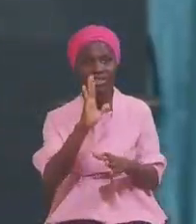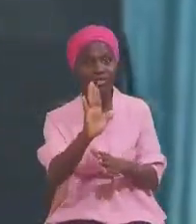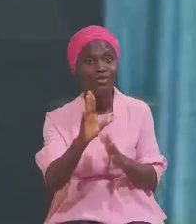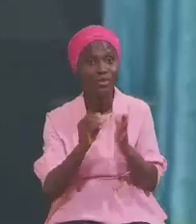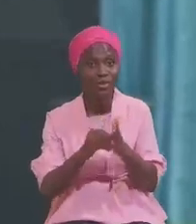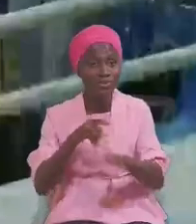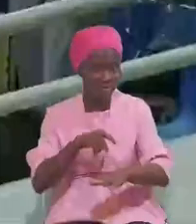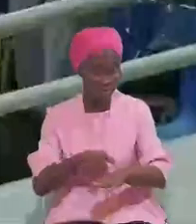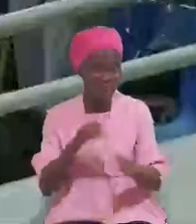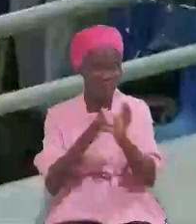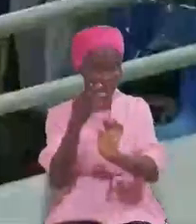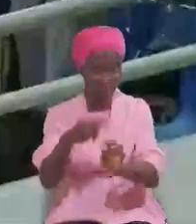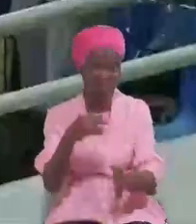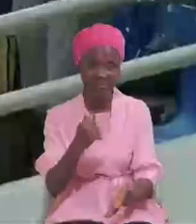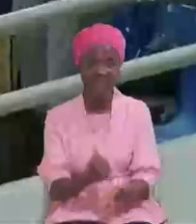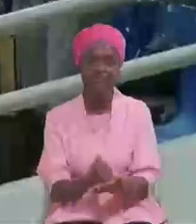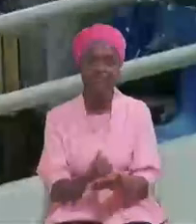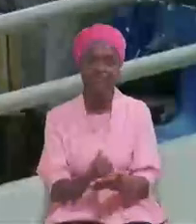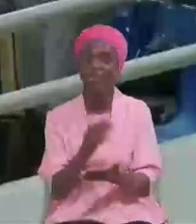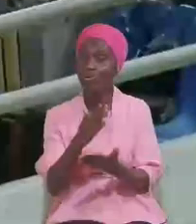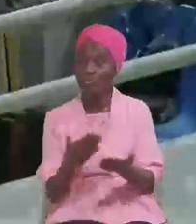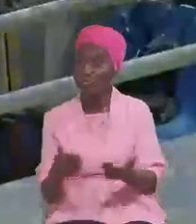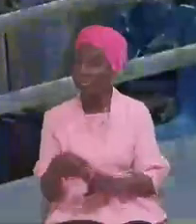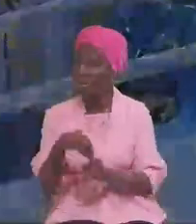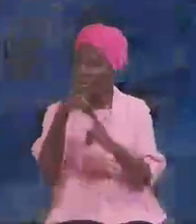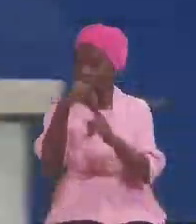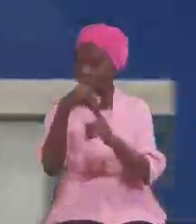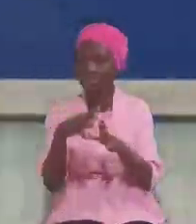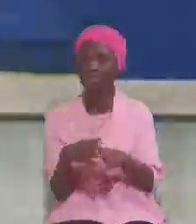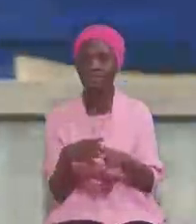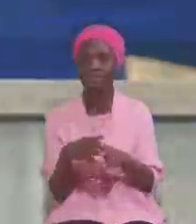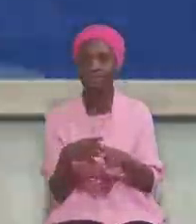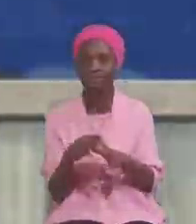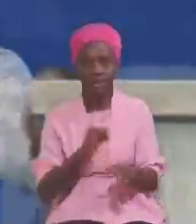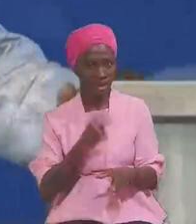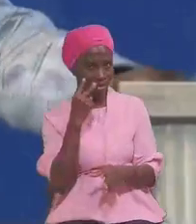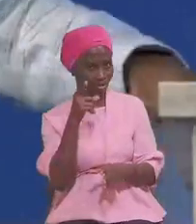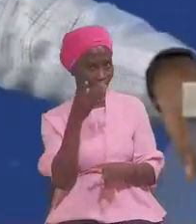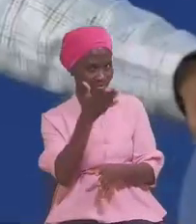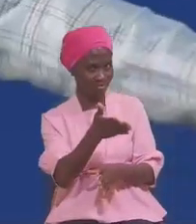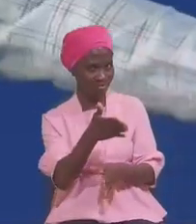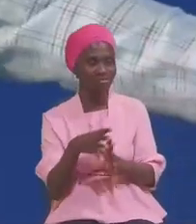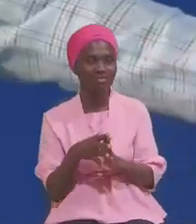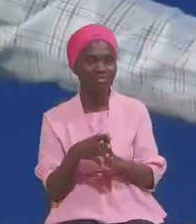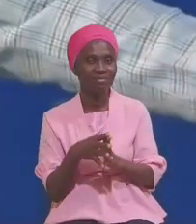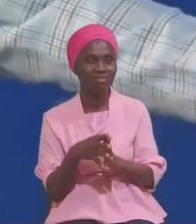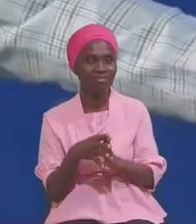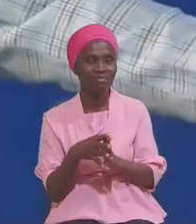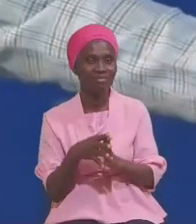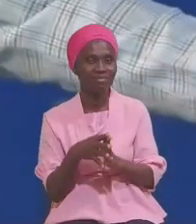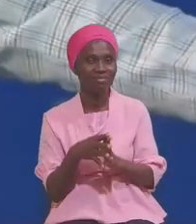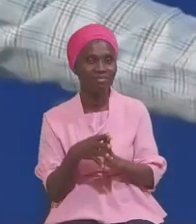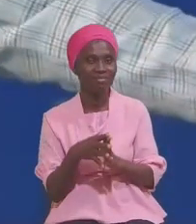soirée. Quelque chose de spécial, je vous vois là-bas. Quelque chose de